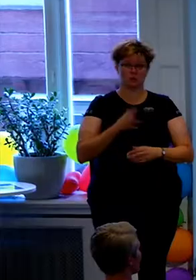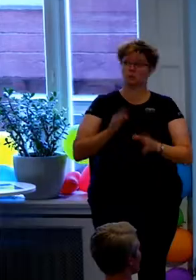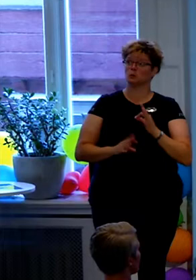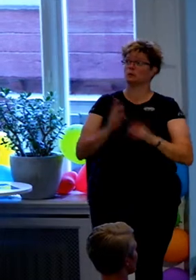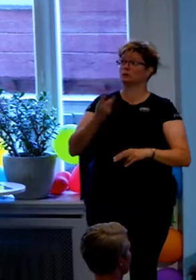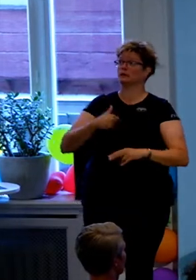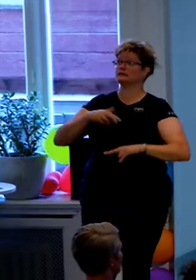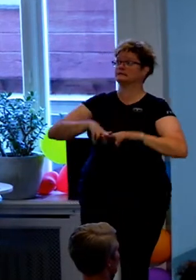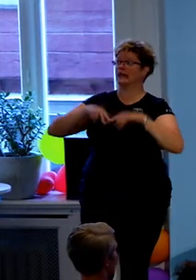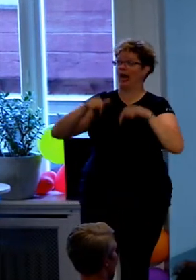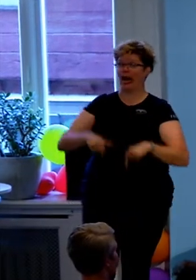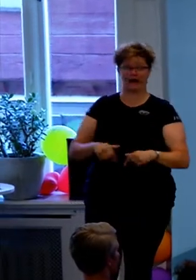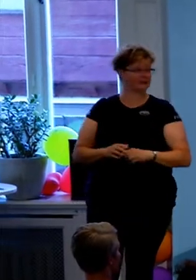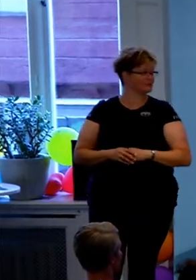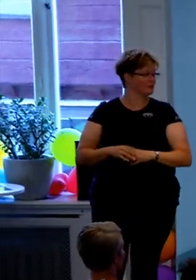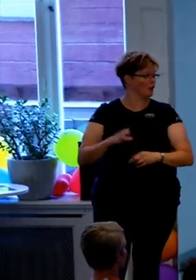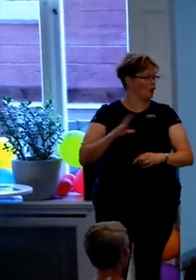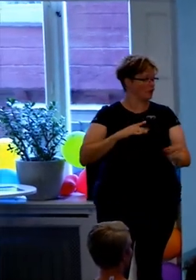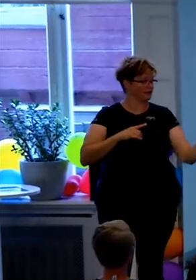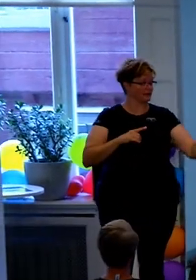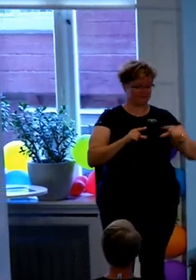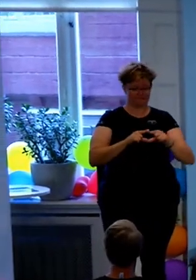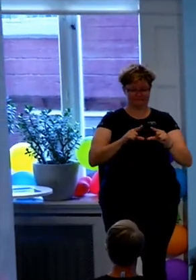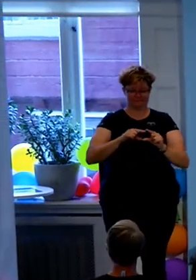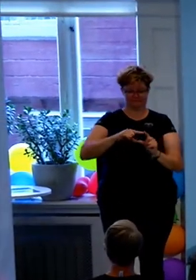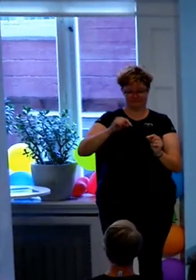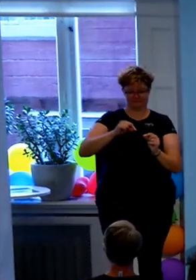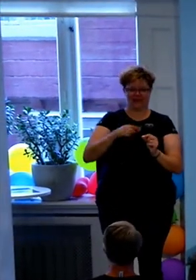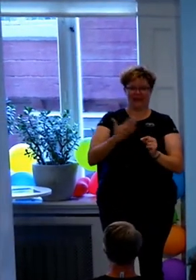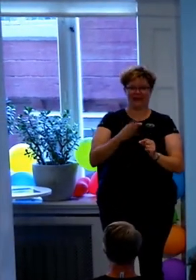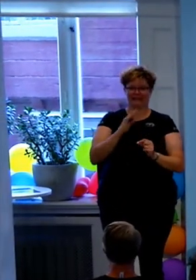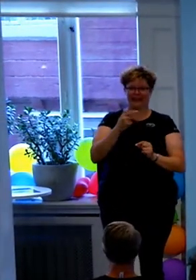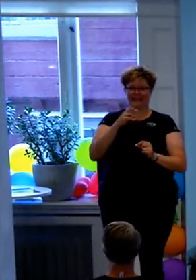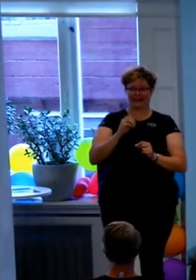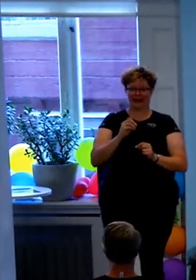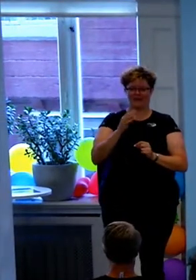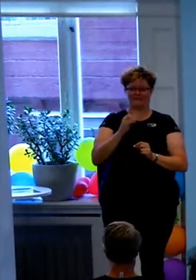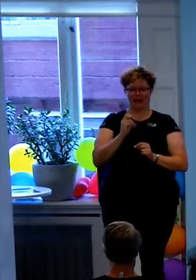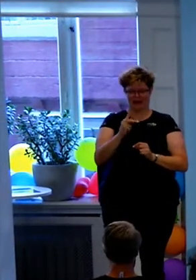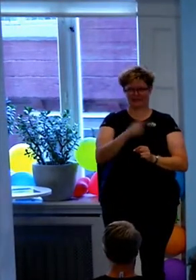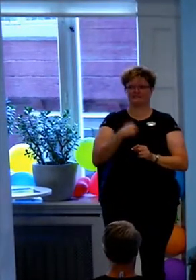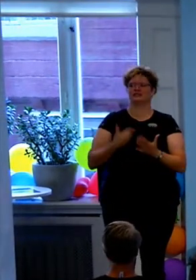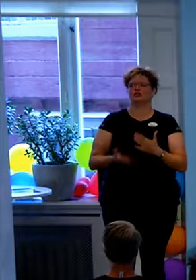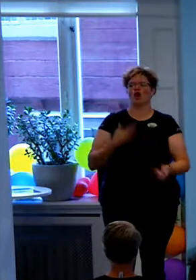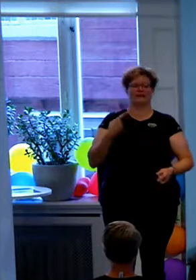och har den här i handen. Det här är Tetra Pak som jag jobbar för. Vi gör ju bland annat sådana här